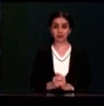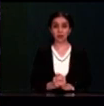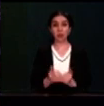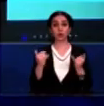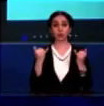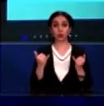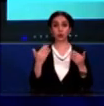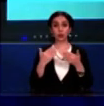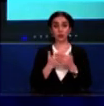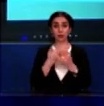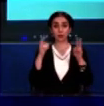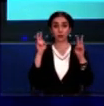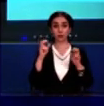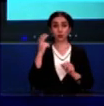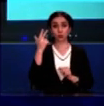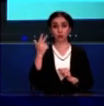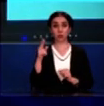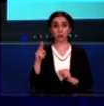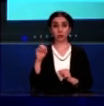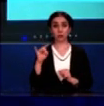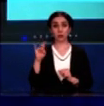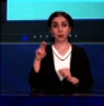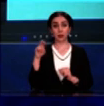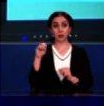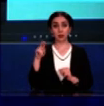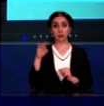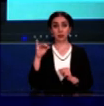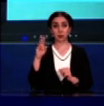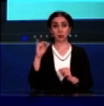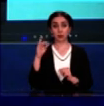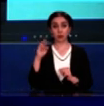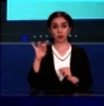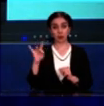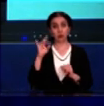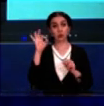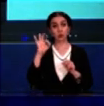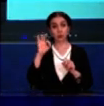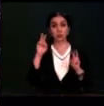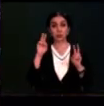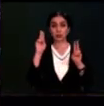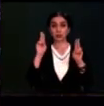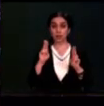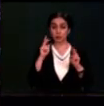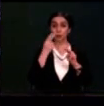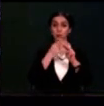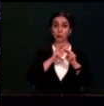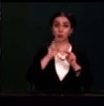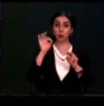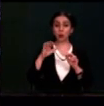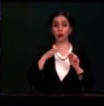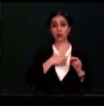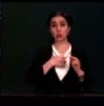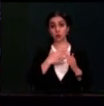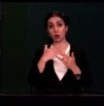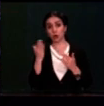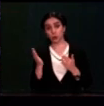Bugungi yangi mavzuyimiz uch perpendikularlar haqida teorema. Agar tekislikka tushirilgan og'maning asosdan o'tuvchi